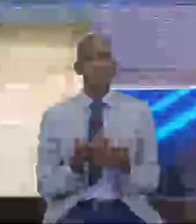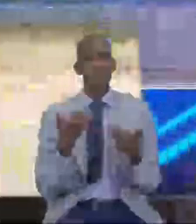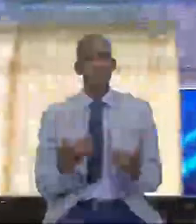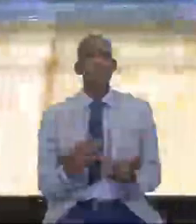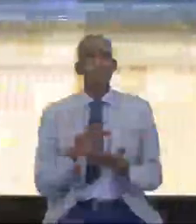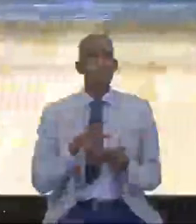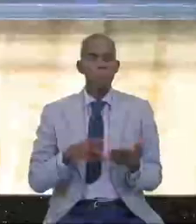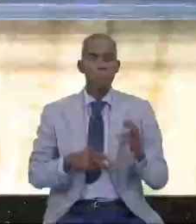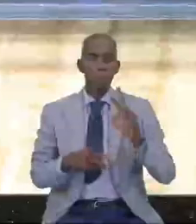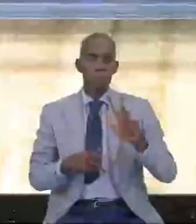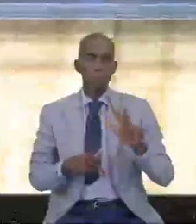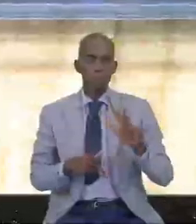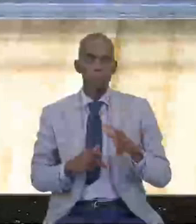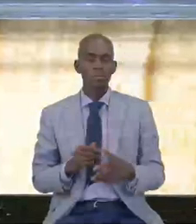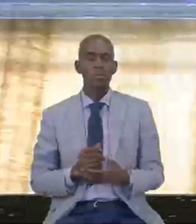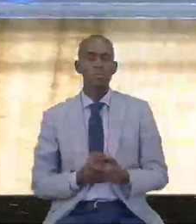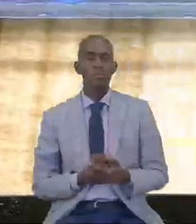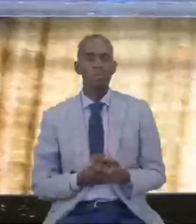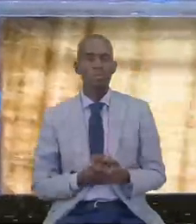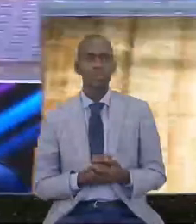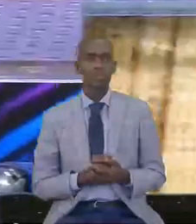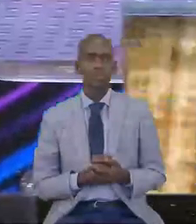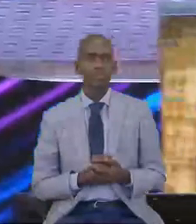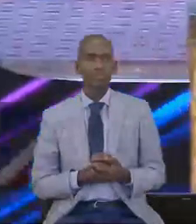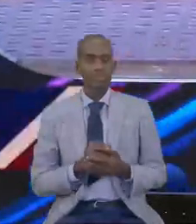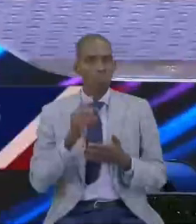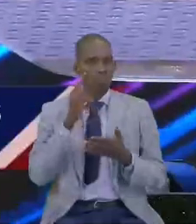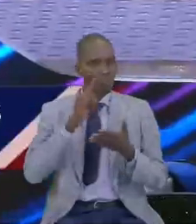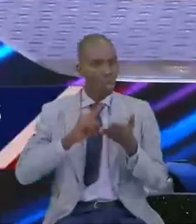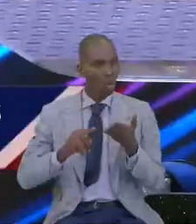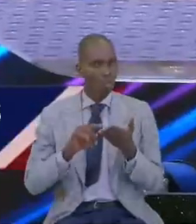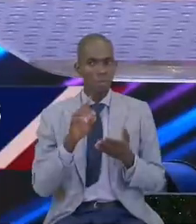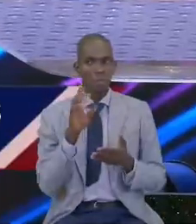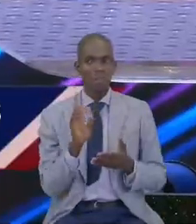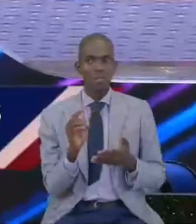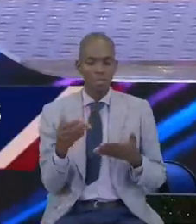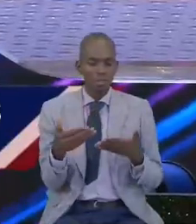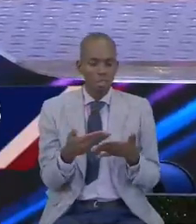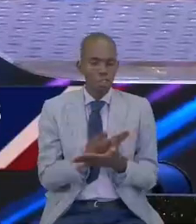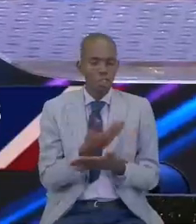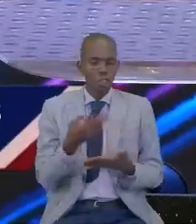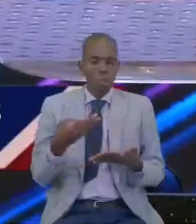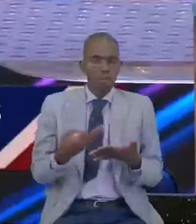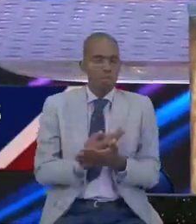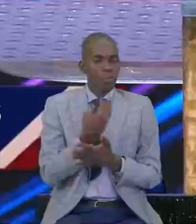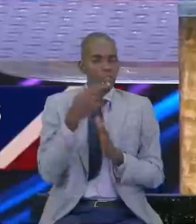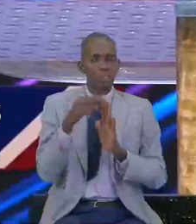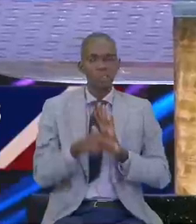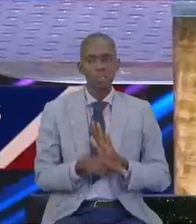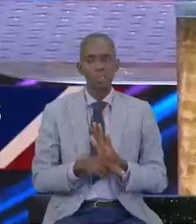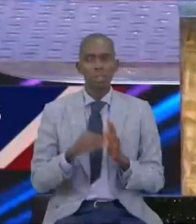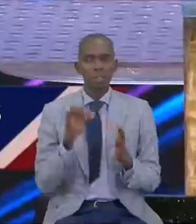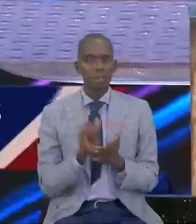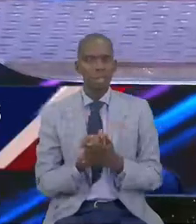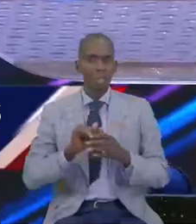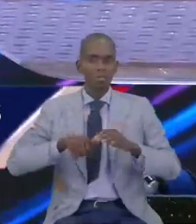maintenant, la nouvelle fraîcheur observée qui confirme un consentement surnaturel évident.